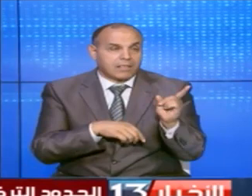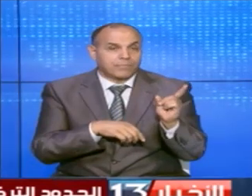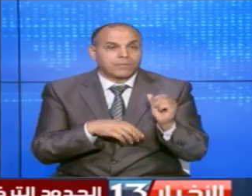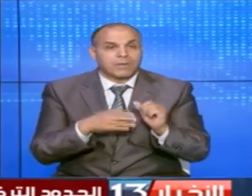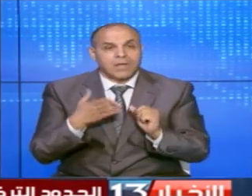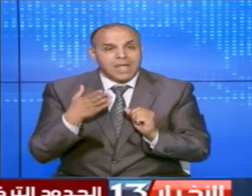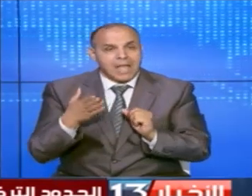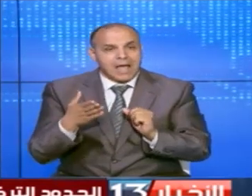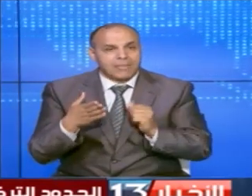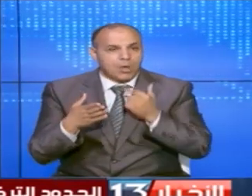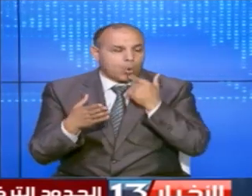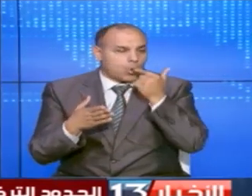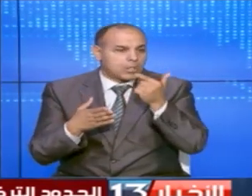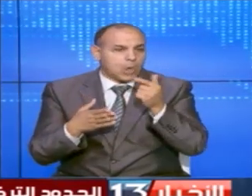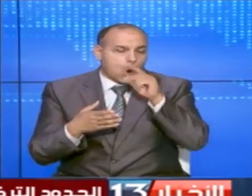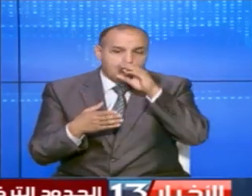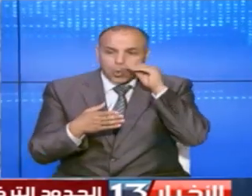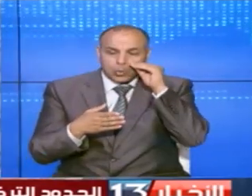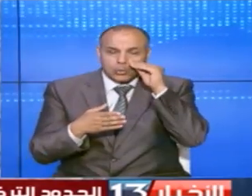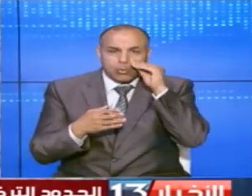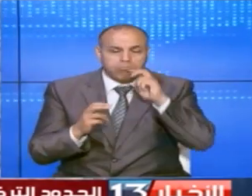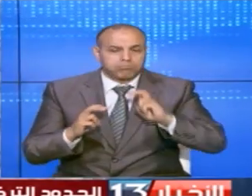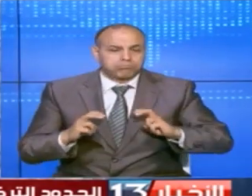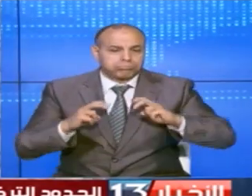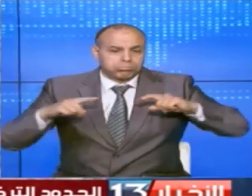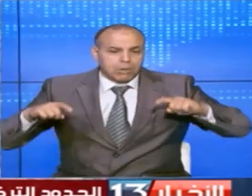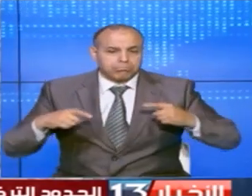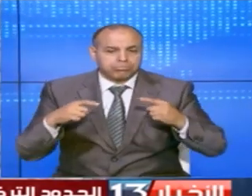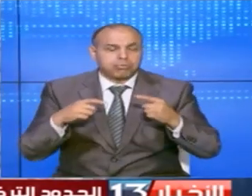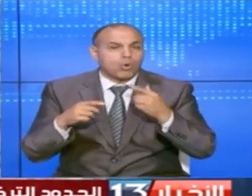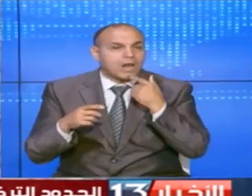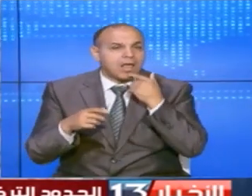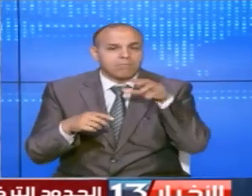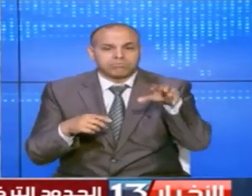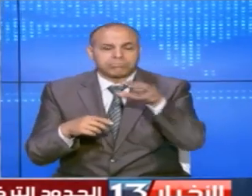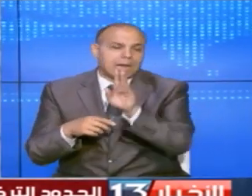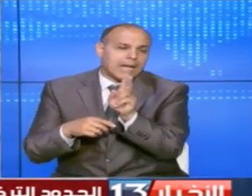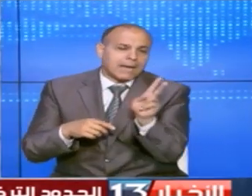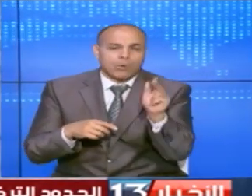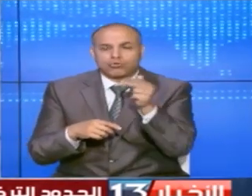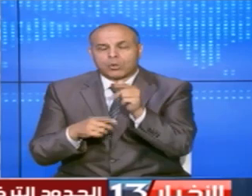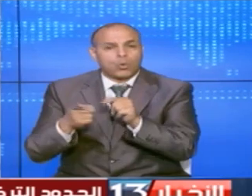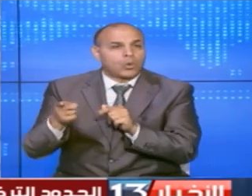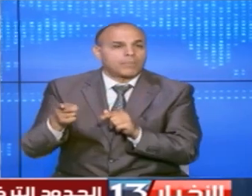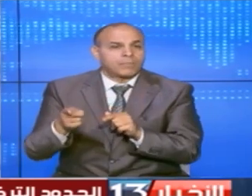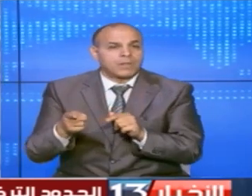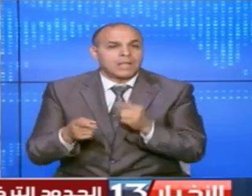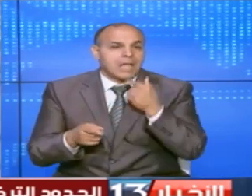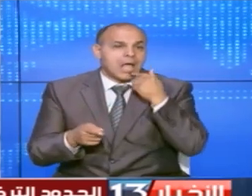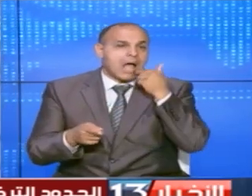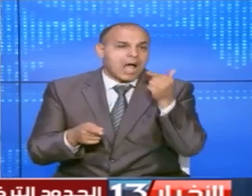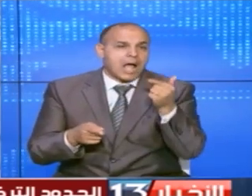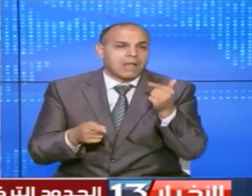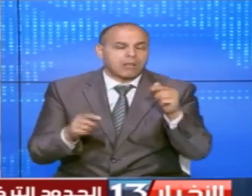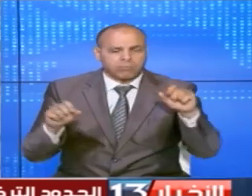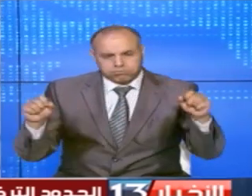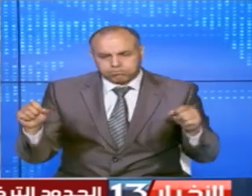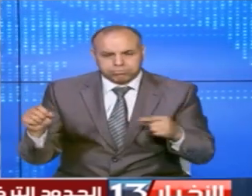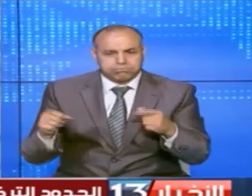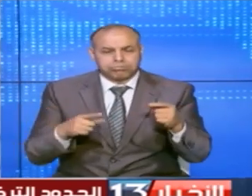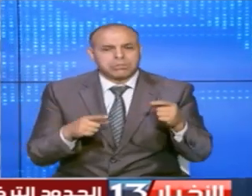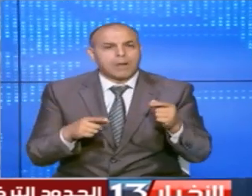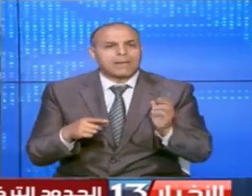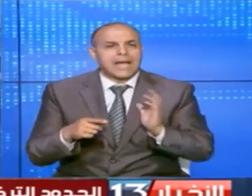ضد الوحدات الكرديه تتصاعد الاشتباكات سيما في الاحياء الغربيه والشرقيه منها كما اندلعت اشتباكات بين